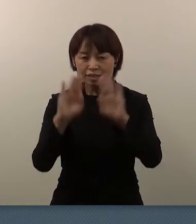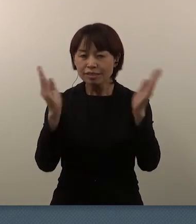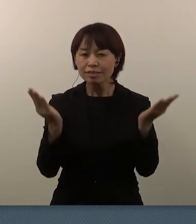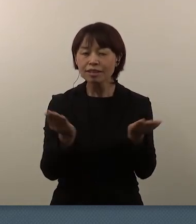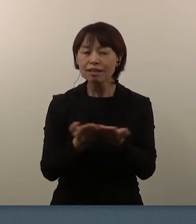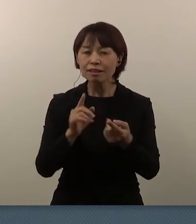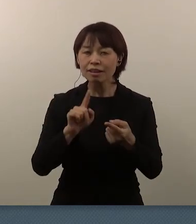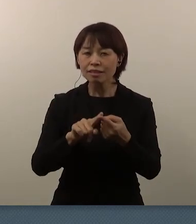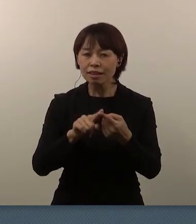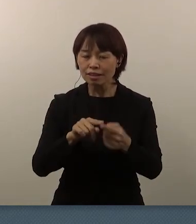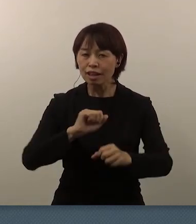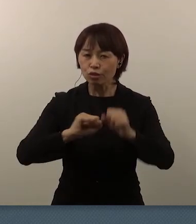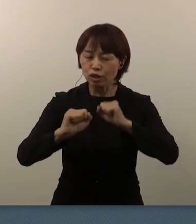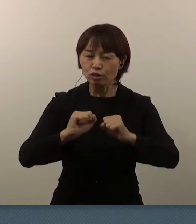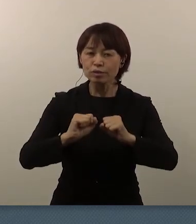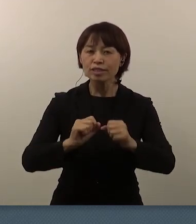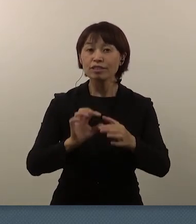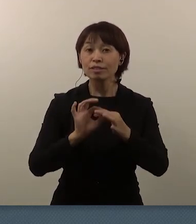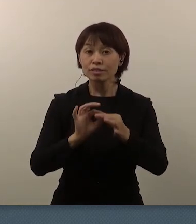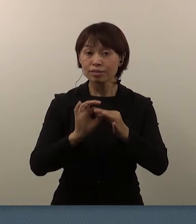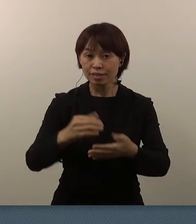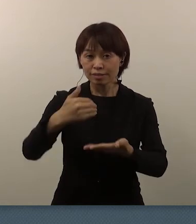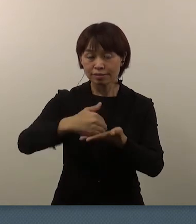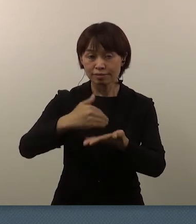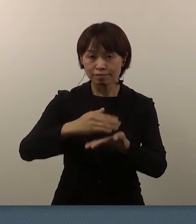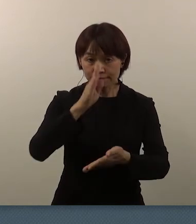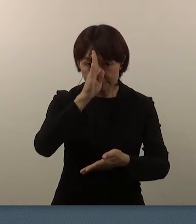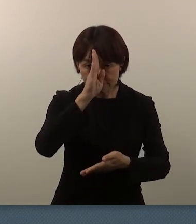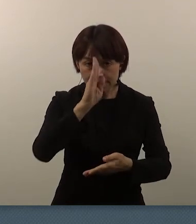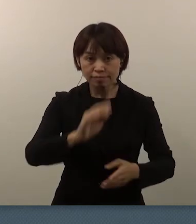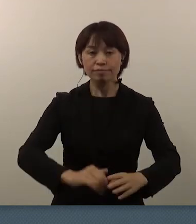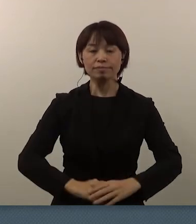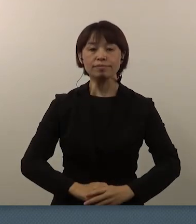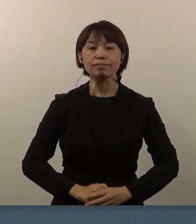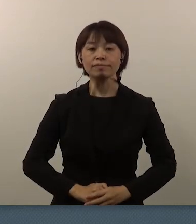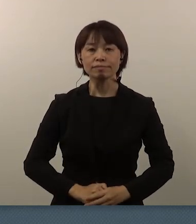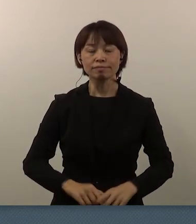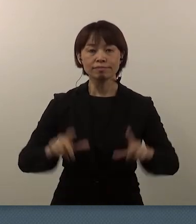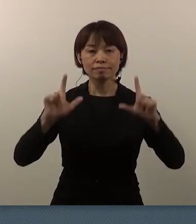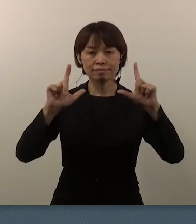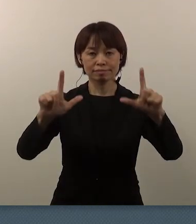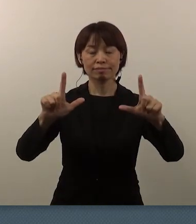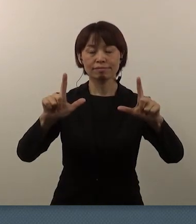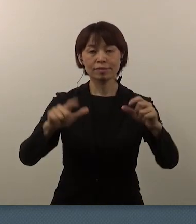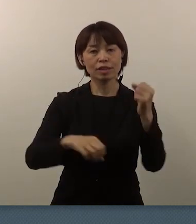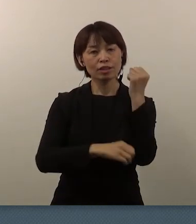全体的な取り組みですね。 拡張工事とかそういうのを含めて、 基本的に